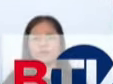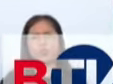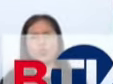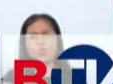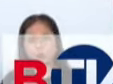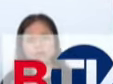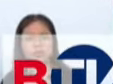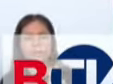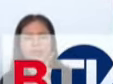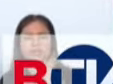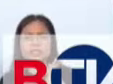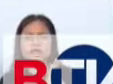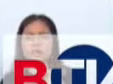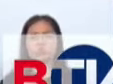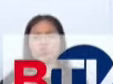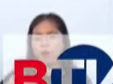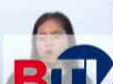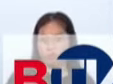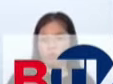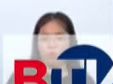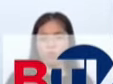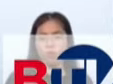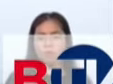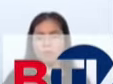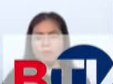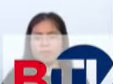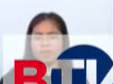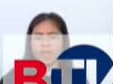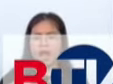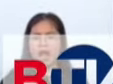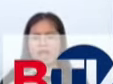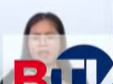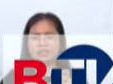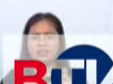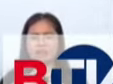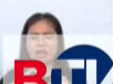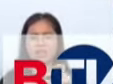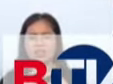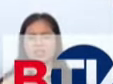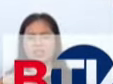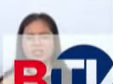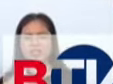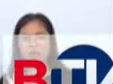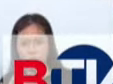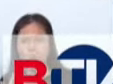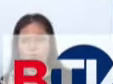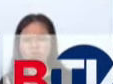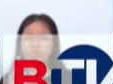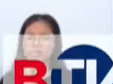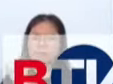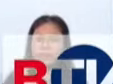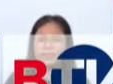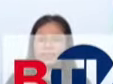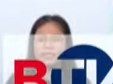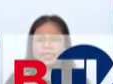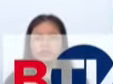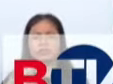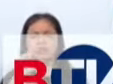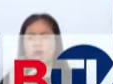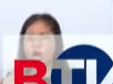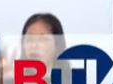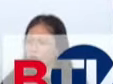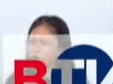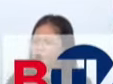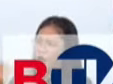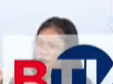sastroamijoyo apa yang dikerjakan merangkul semua membawa apa yang menjadi agenda selatan-selatan bukan